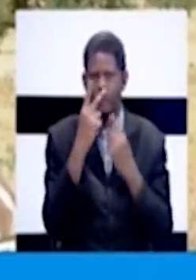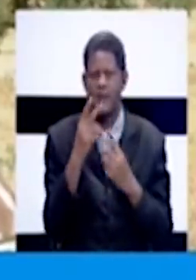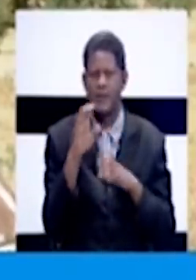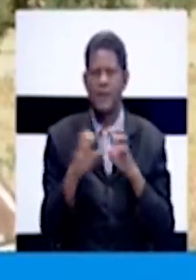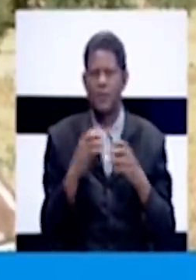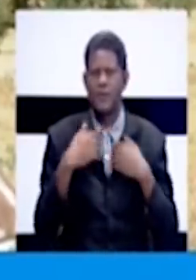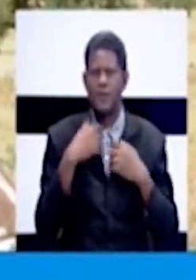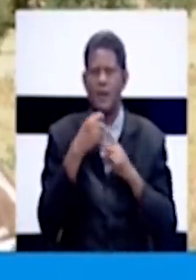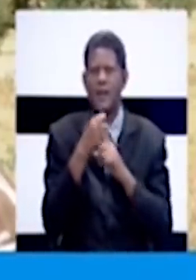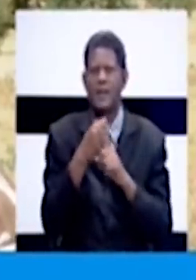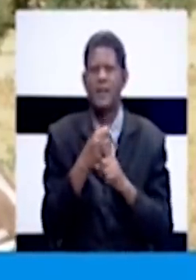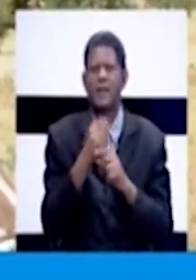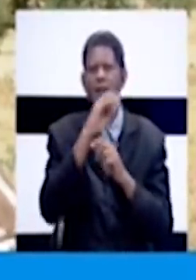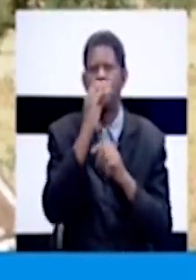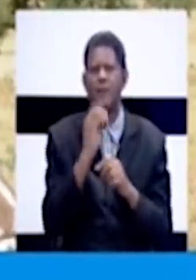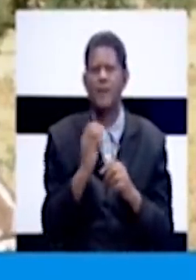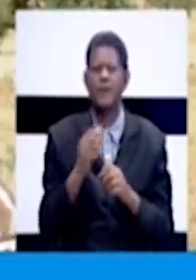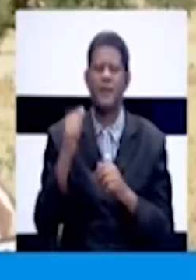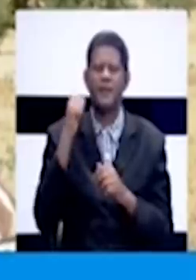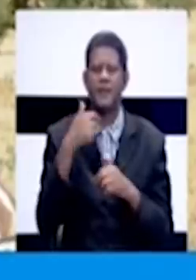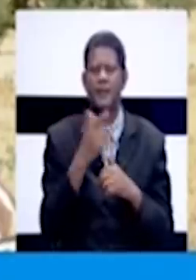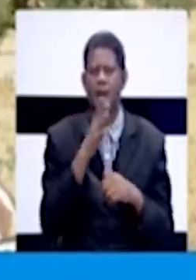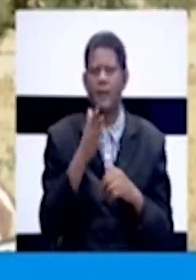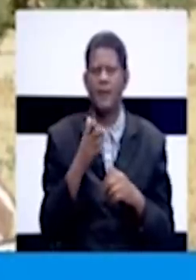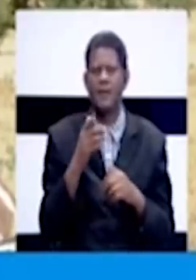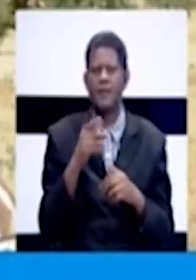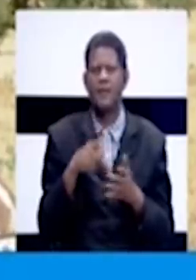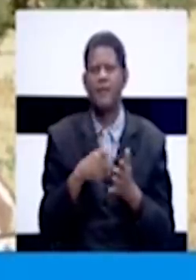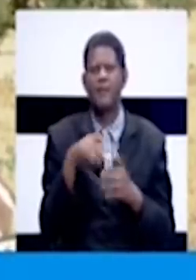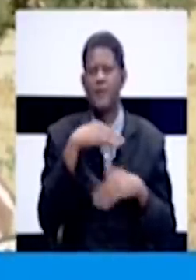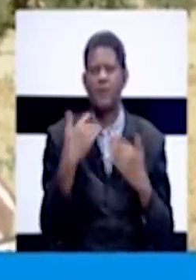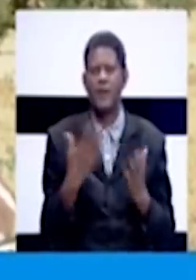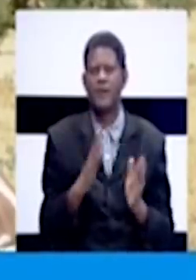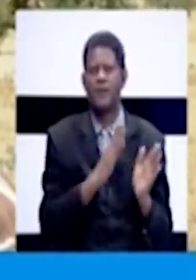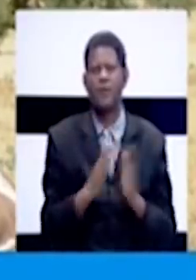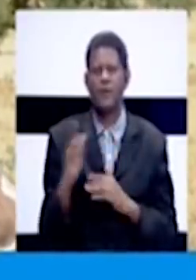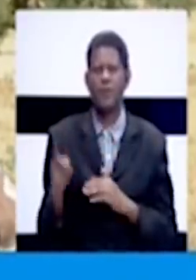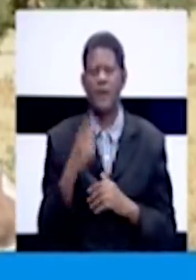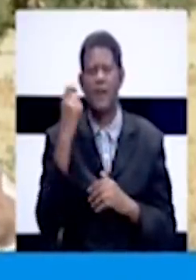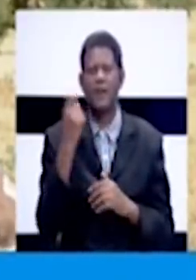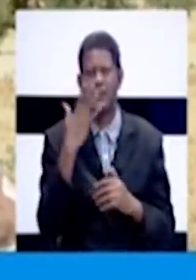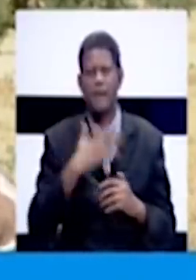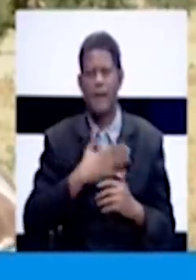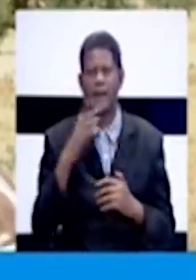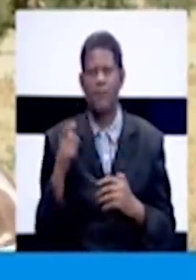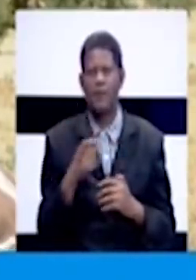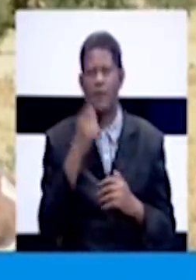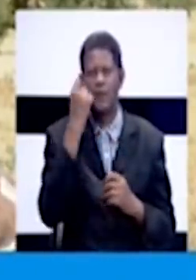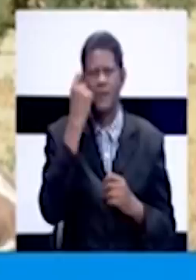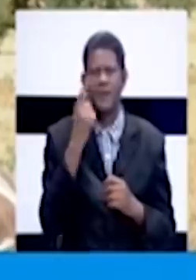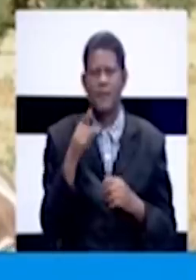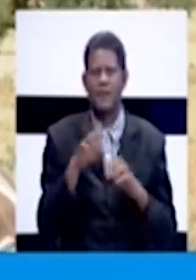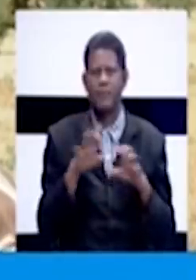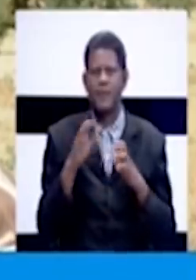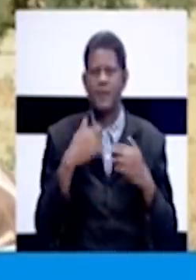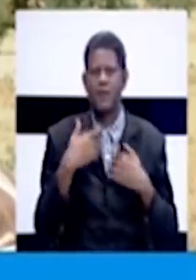ዘሎ ቃልሲ ምንም ንድሕሪት ከይበለ ንዝኽፈል መስዋእቲ ዝግጁ ኮይኑ ዓወት ድማ ናይ ባዕልና ምዃኑ ስለ ንርዳእ ኣብ ዝገብሮ ዘሎ